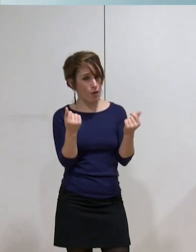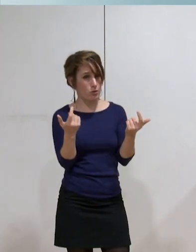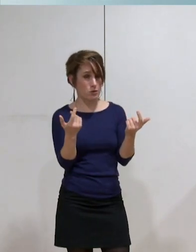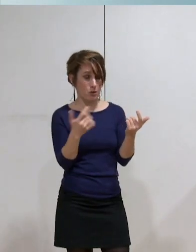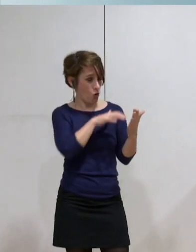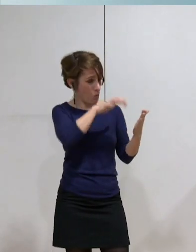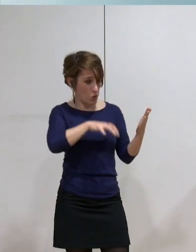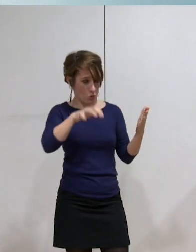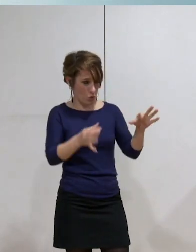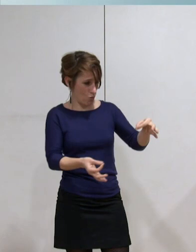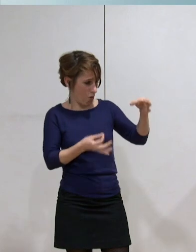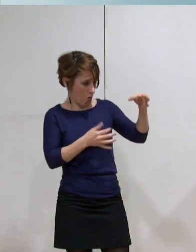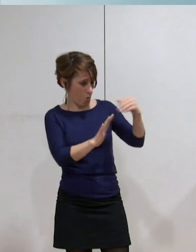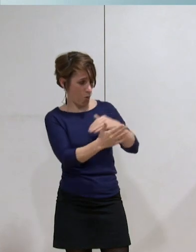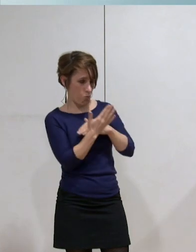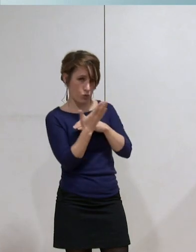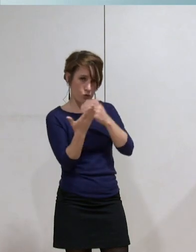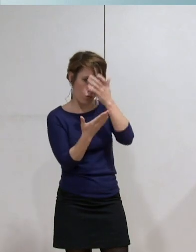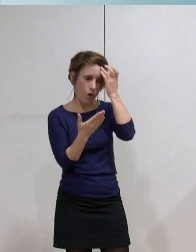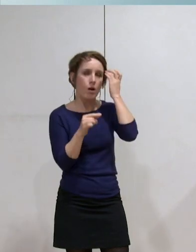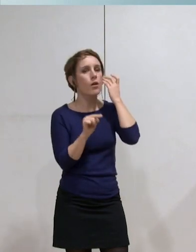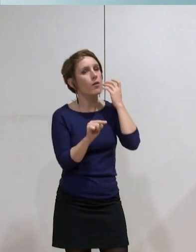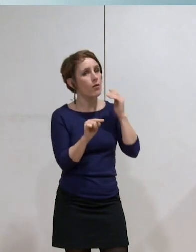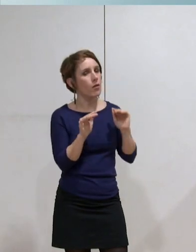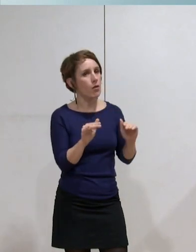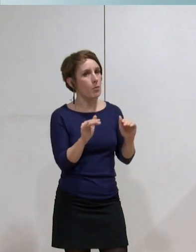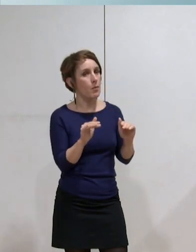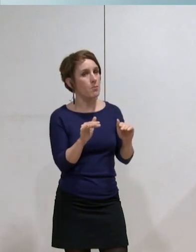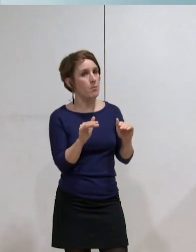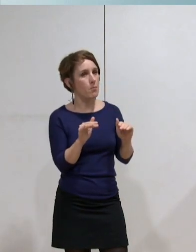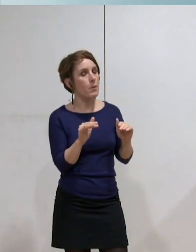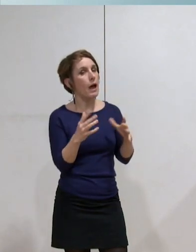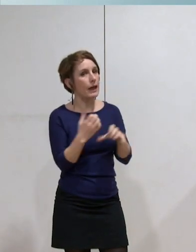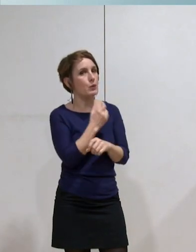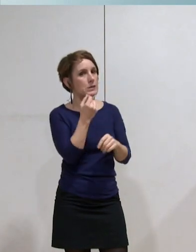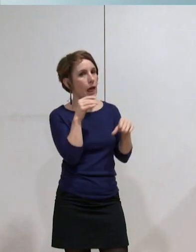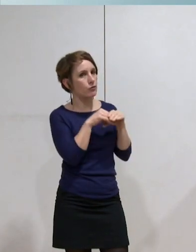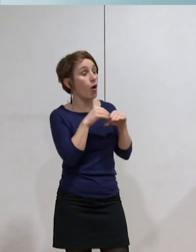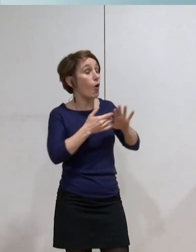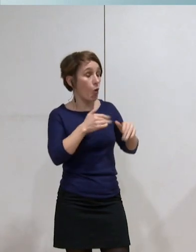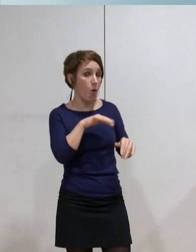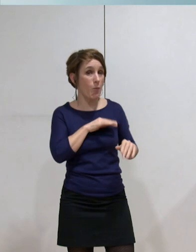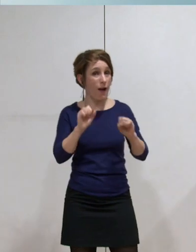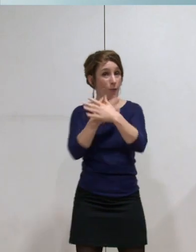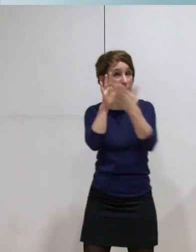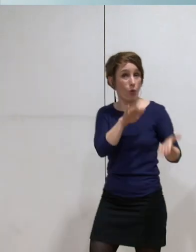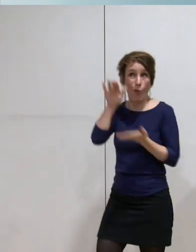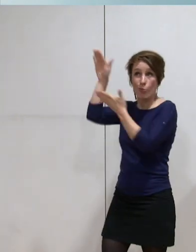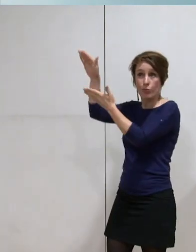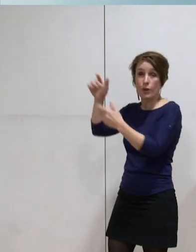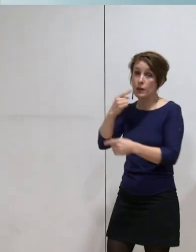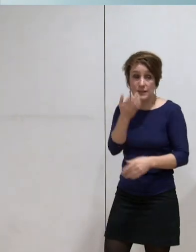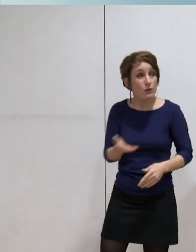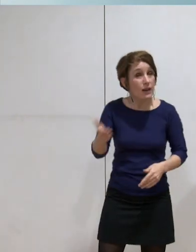municipale qui reconnaît tout de même qu'une bonne partie résulte des transferts de compétences à la métropole donc ceux qui étaient contre la